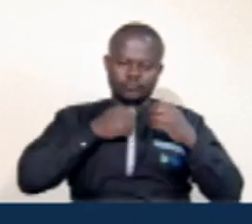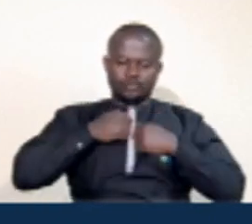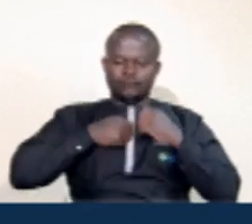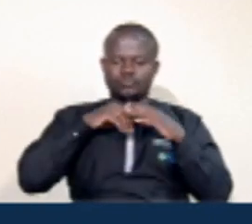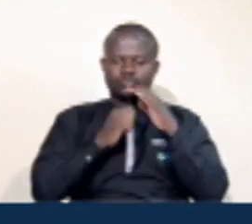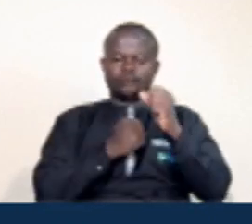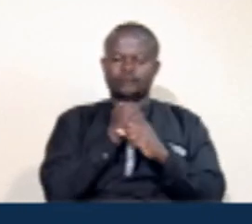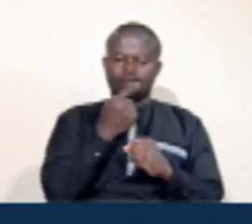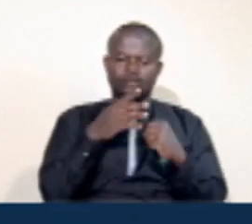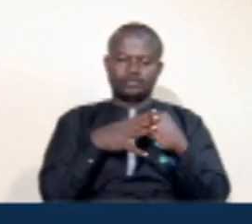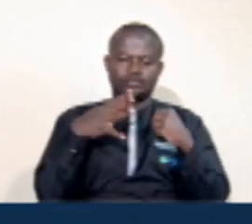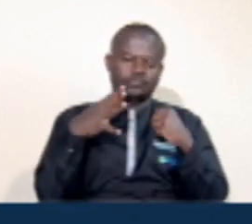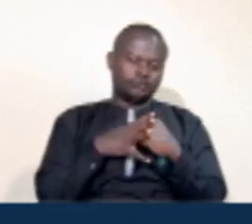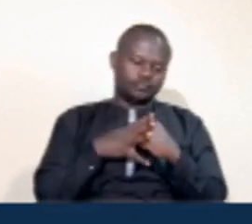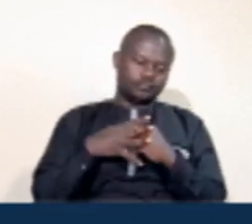mu mwaka